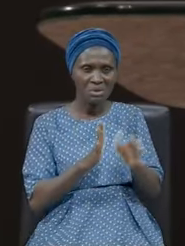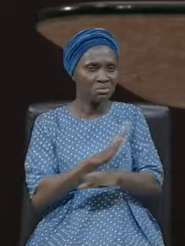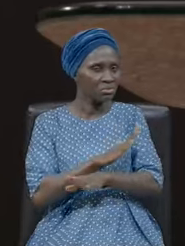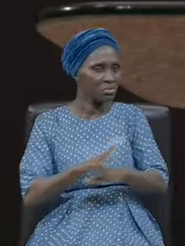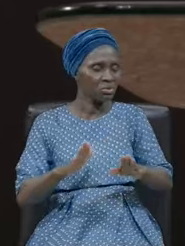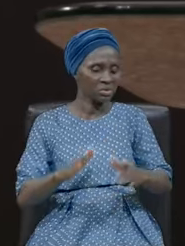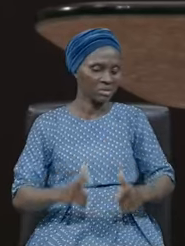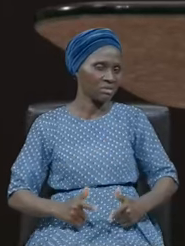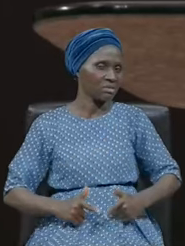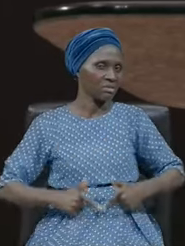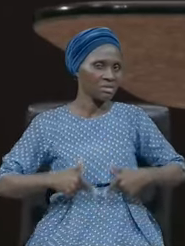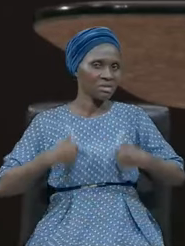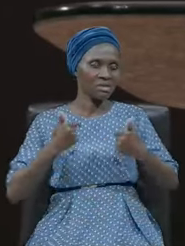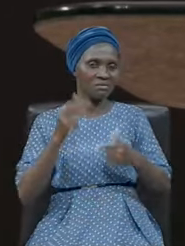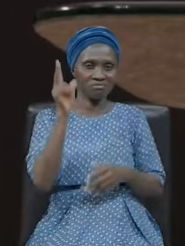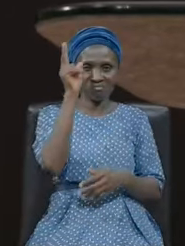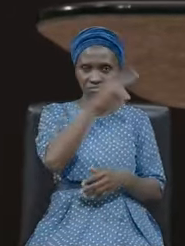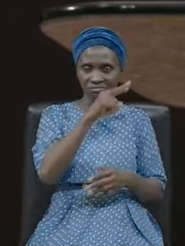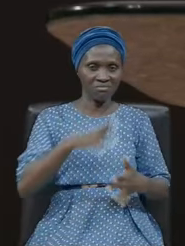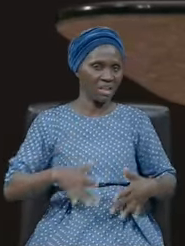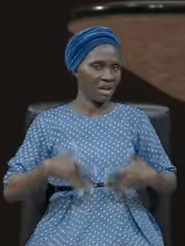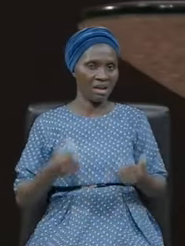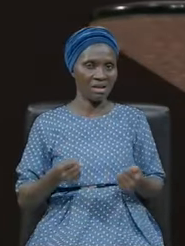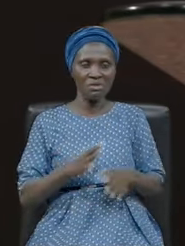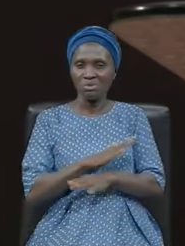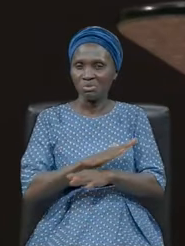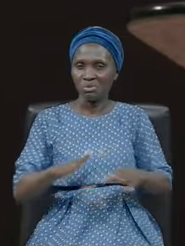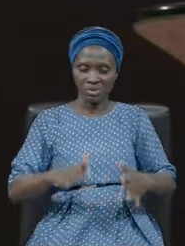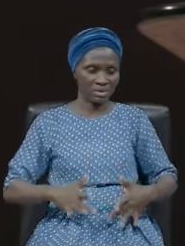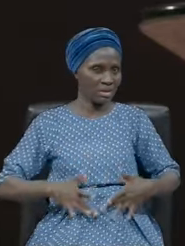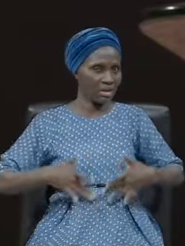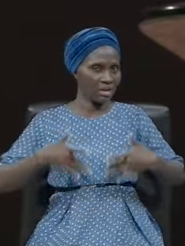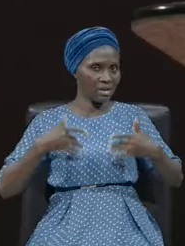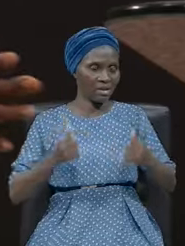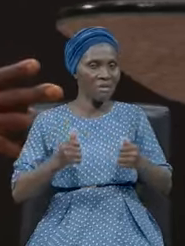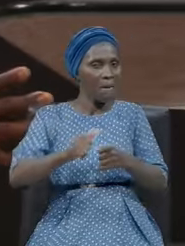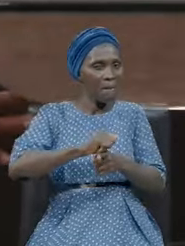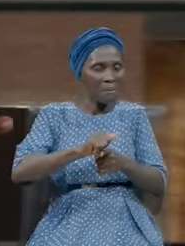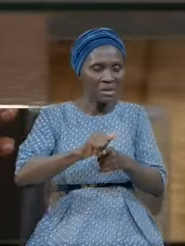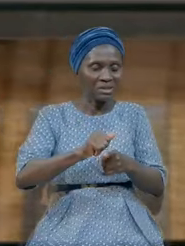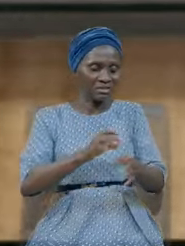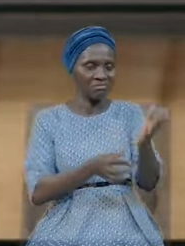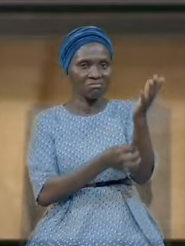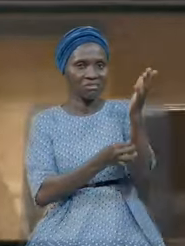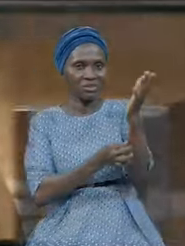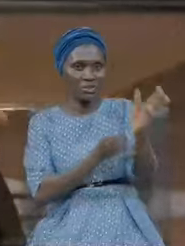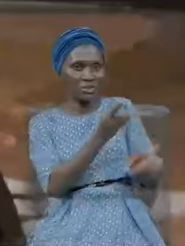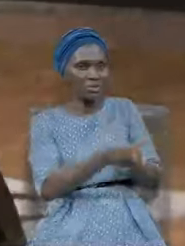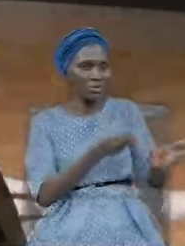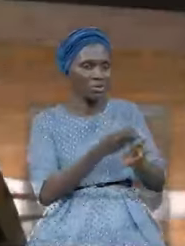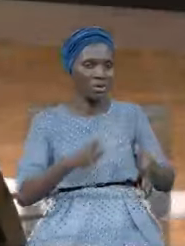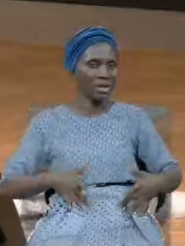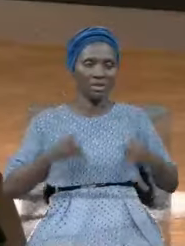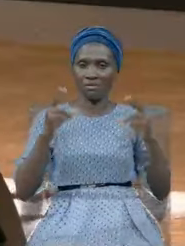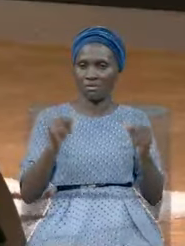il ne mène pas une vie de négligence il ne mène pas une vie charnelle il ne mène pas une